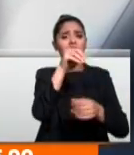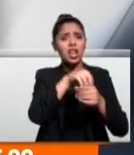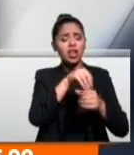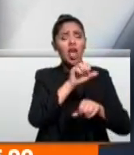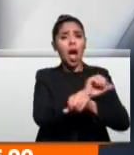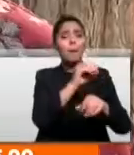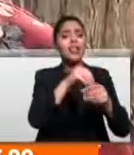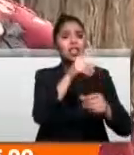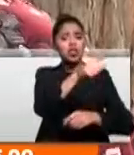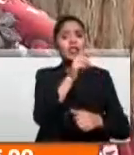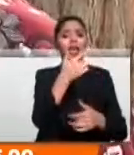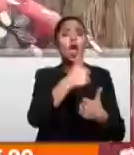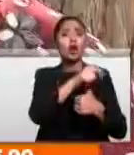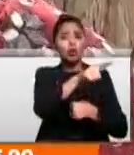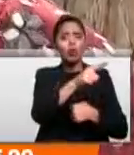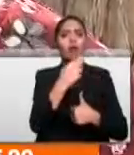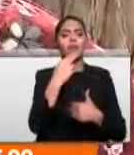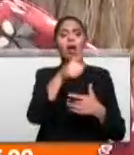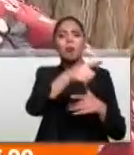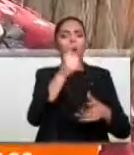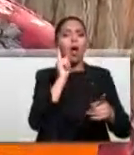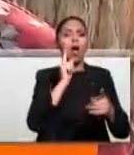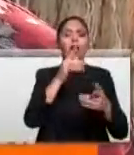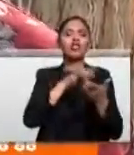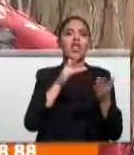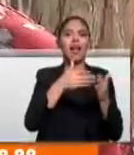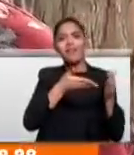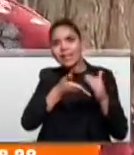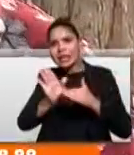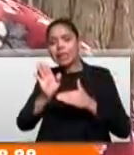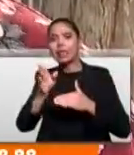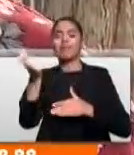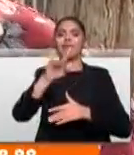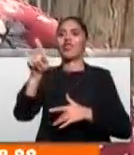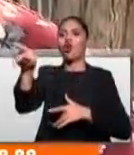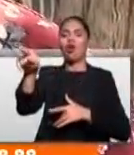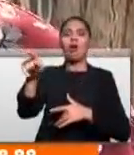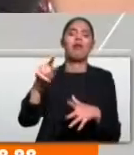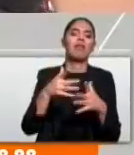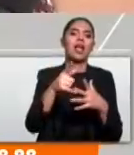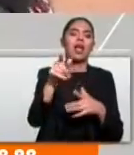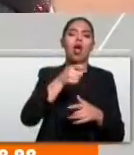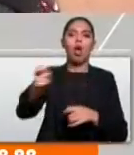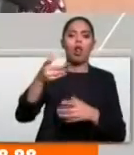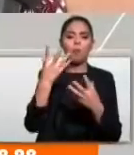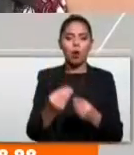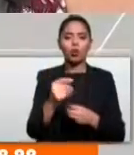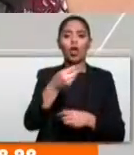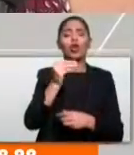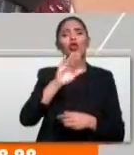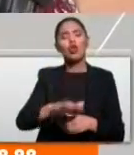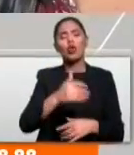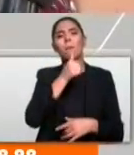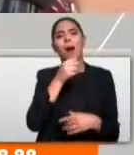karısını katletti. Hastanın avukat ücretini karşılayabilecek durumu olmadığını bildiği için kardeşinden rica ediyor. Çocuğunun babası olduğu için